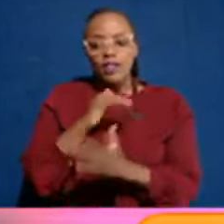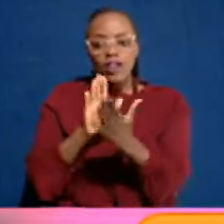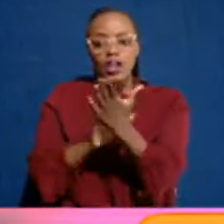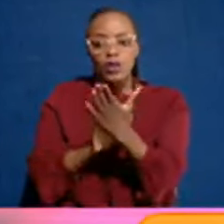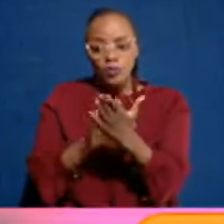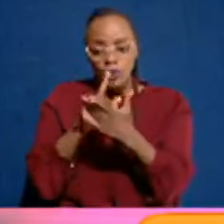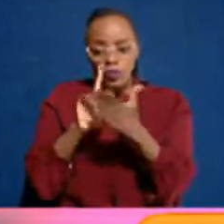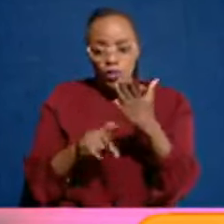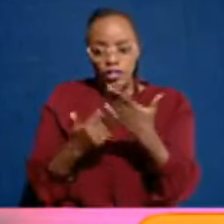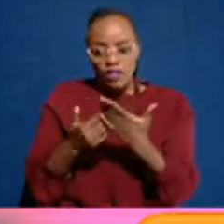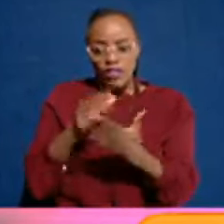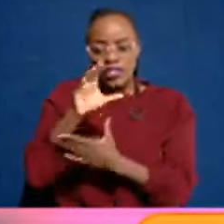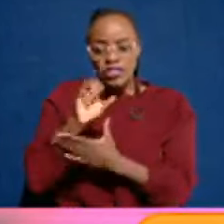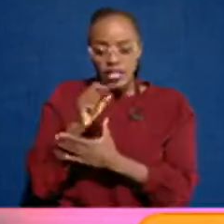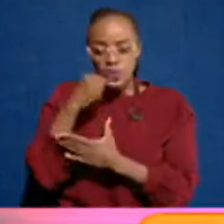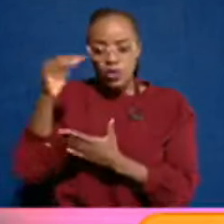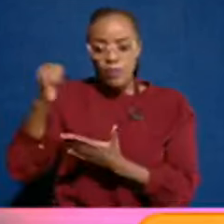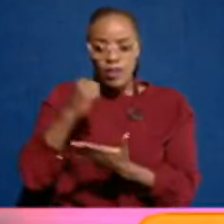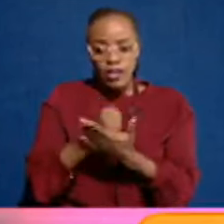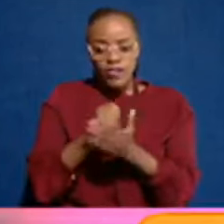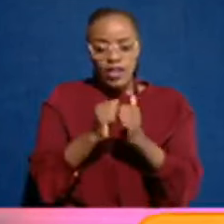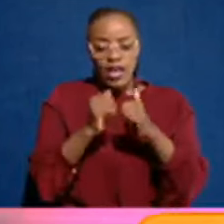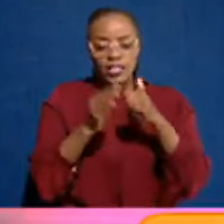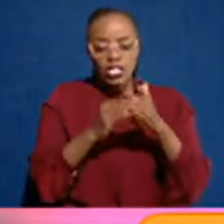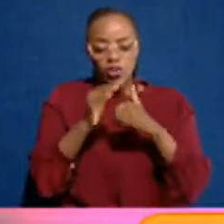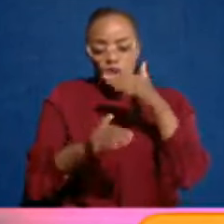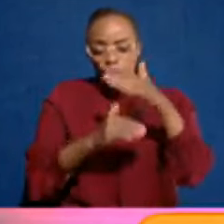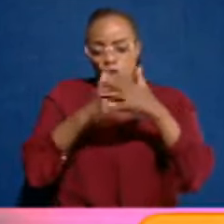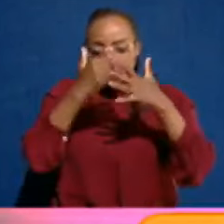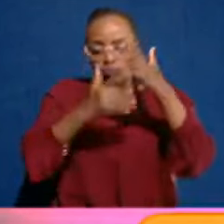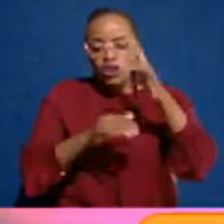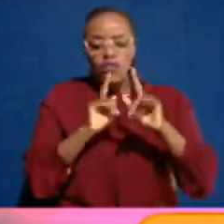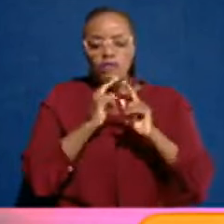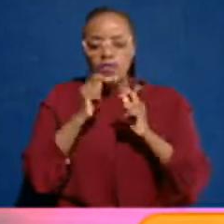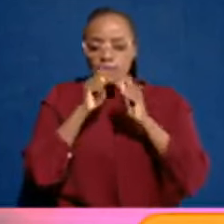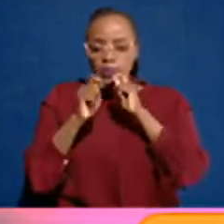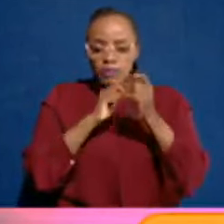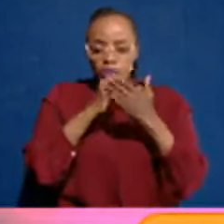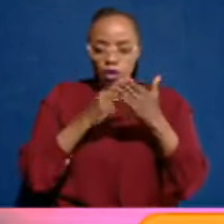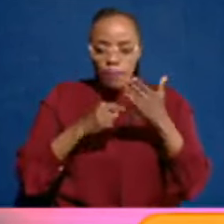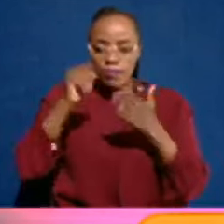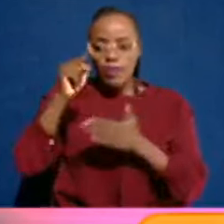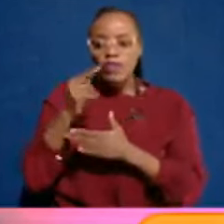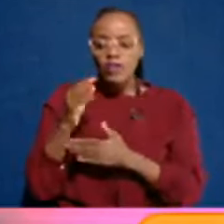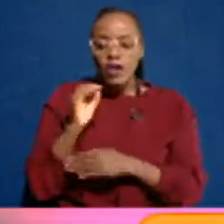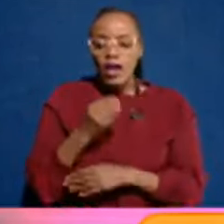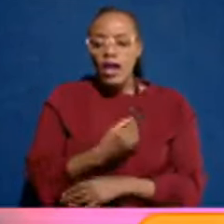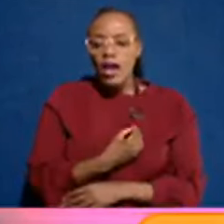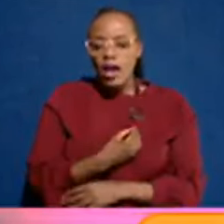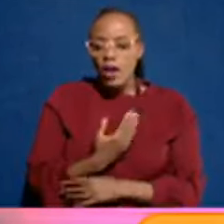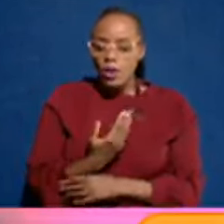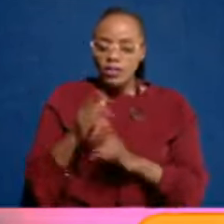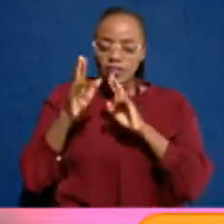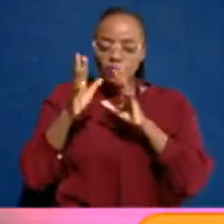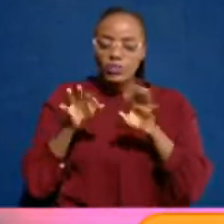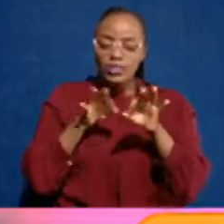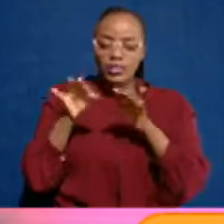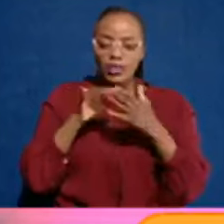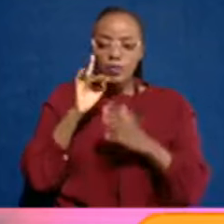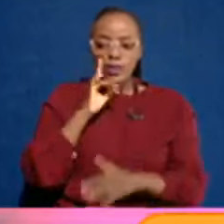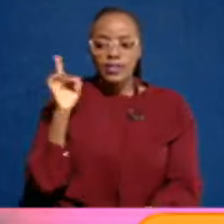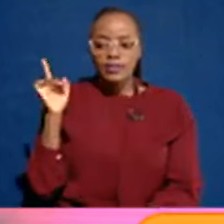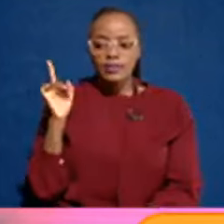kwamba waziri wateule wengine wote 19 waliopigwa msasa waidhinishwe. Mwanahabari wetu wa masuala ya siasa Emmanuel To na